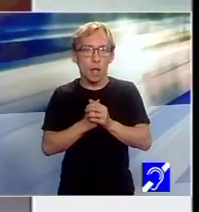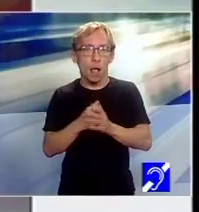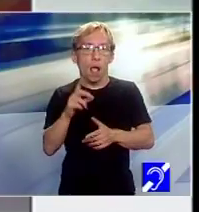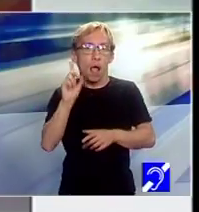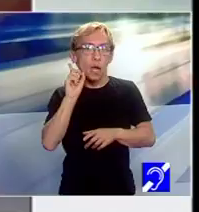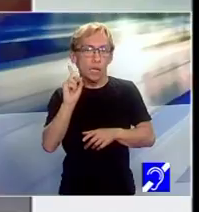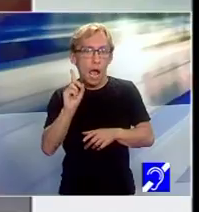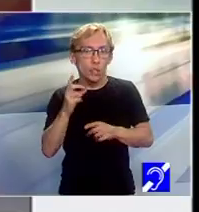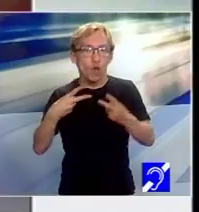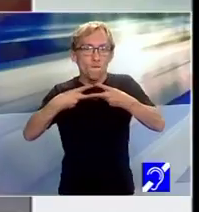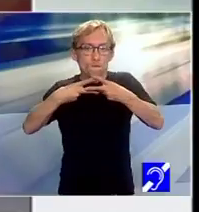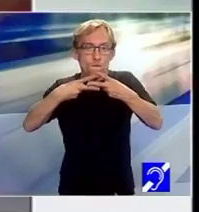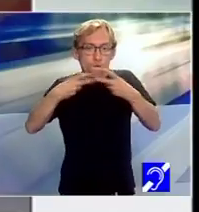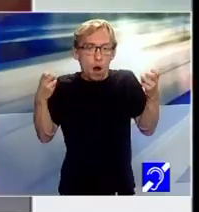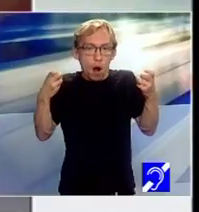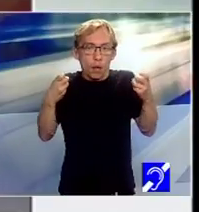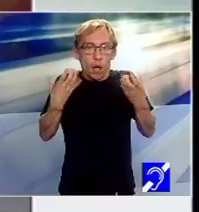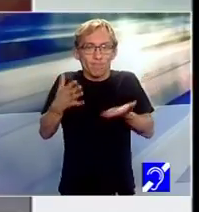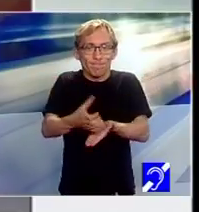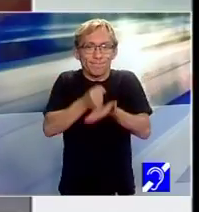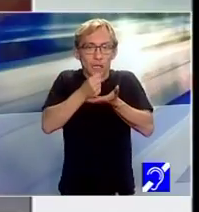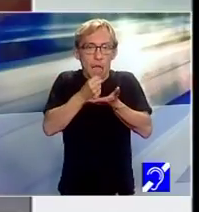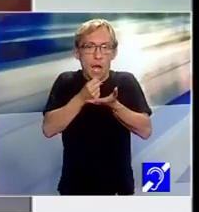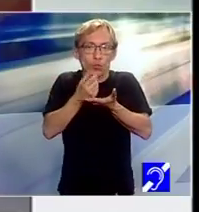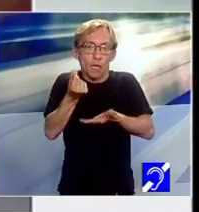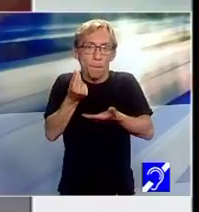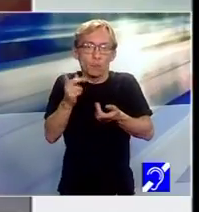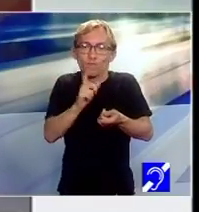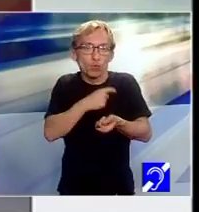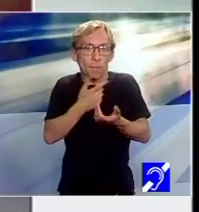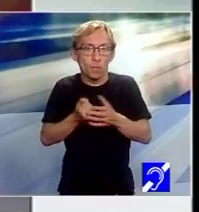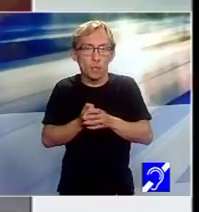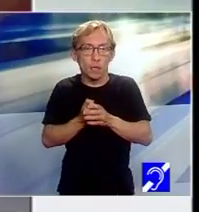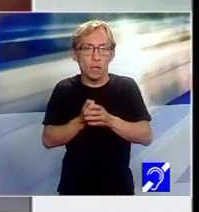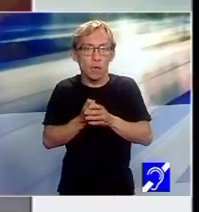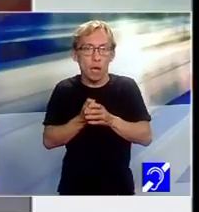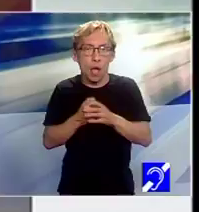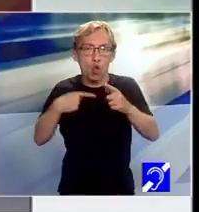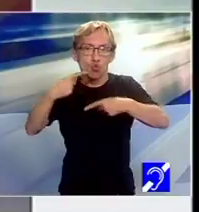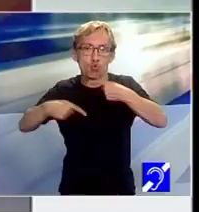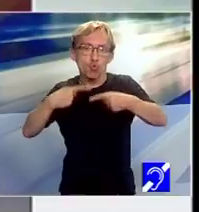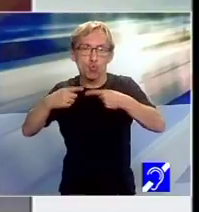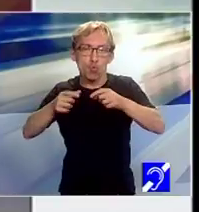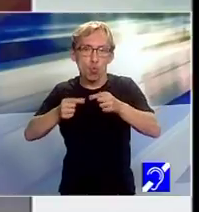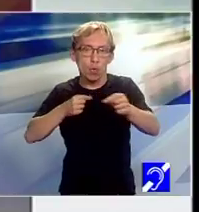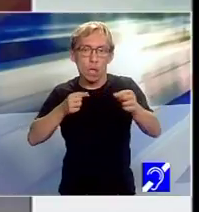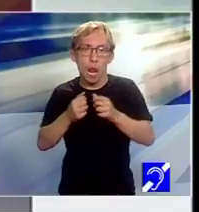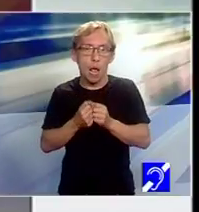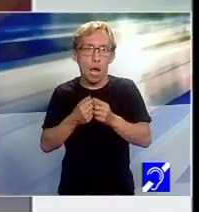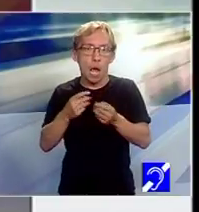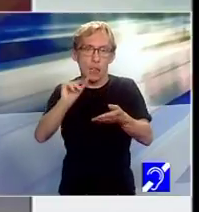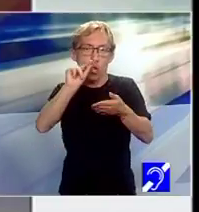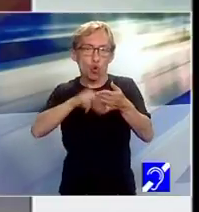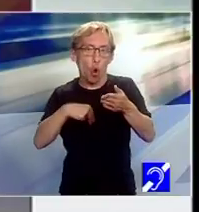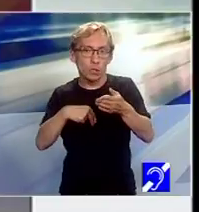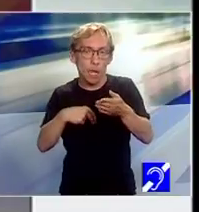surse de finanțare. Și în afară de sursele care le avem din contractul cu Casa Județeană de Asigurări